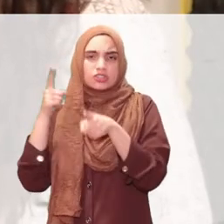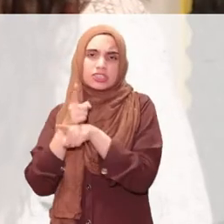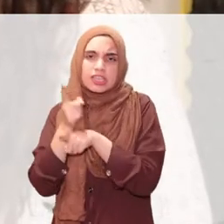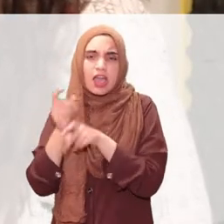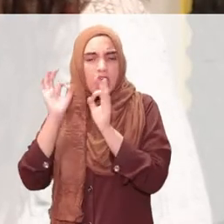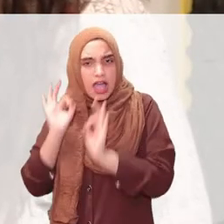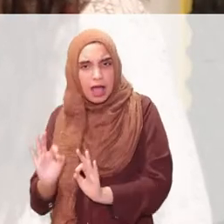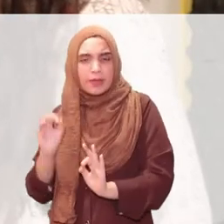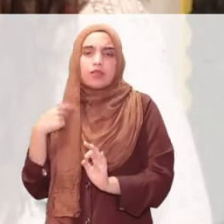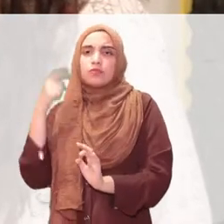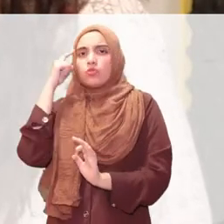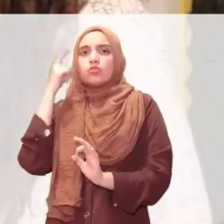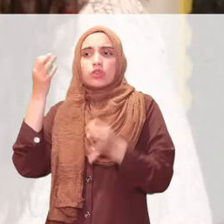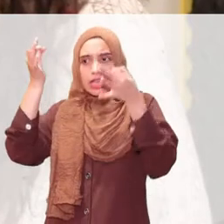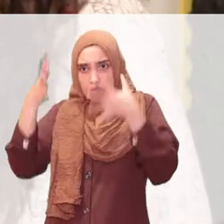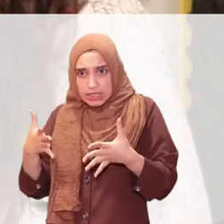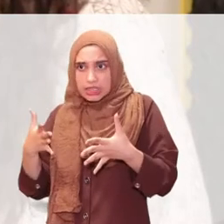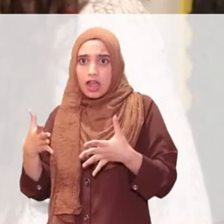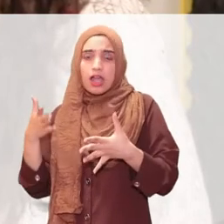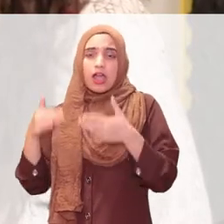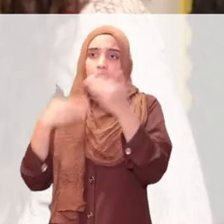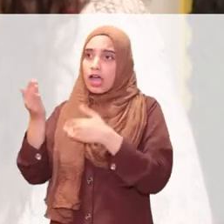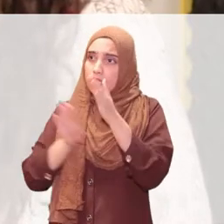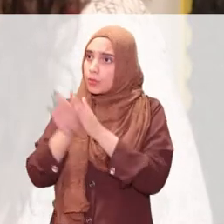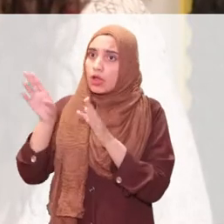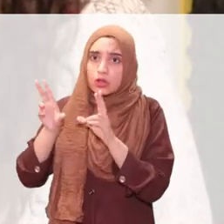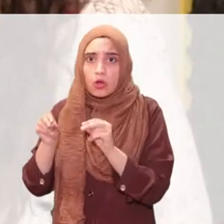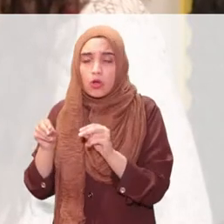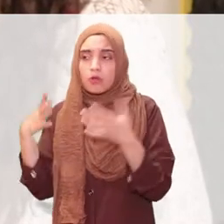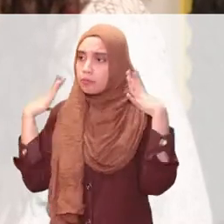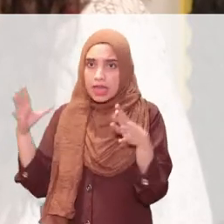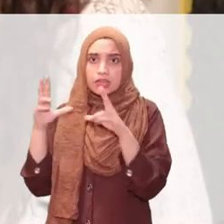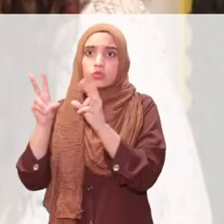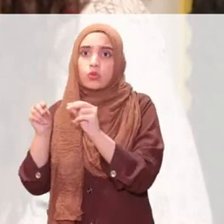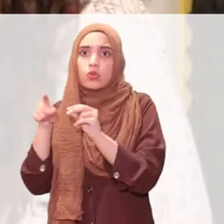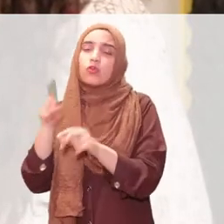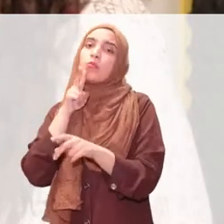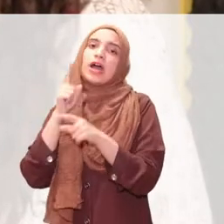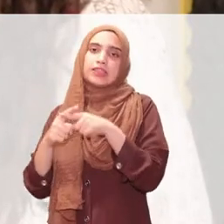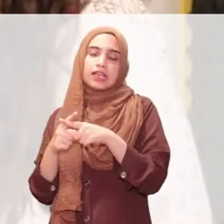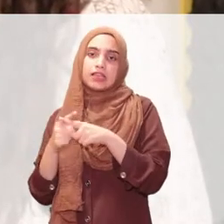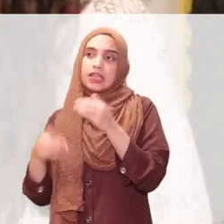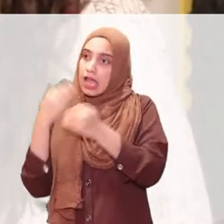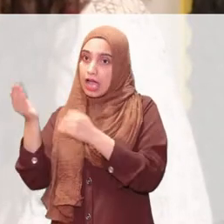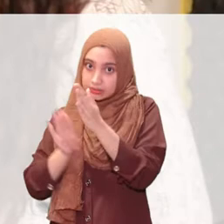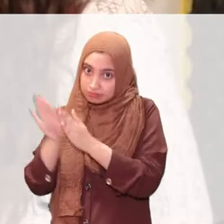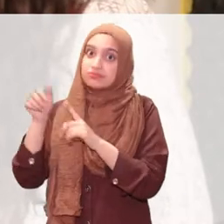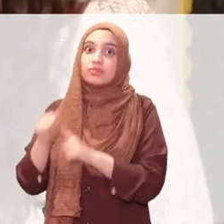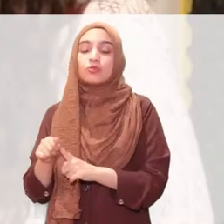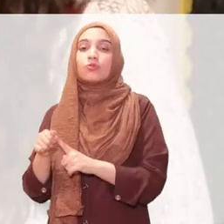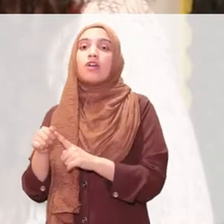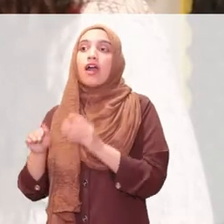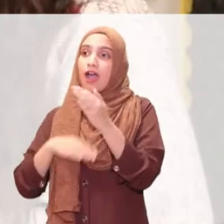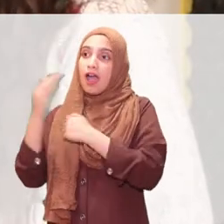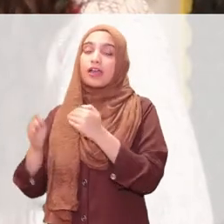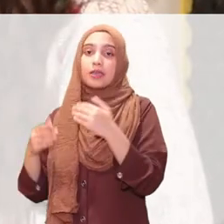यह दो-तीन चीजें जो अगर जैसा एक वक्त था जब मेघनाद करियर ऑप्शंस तो